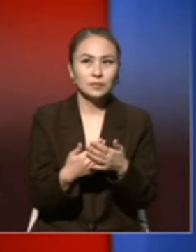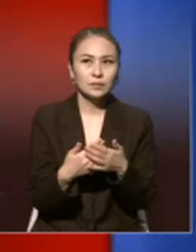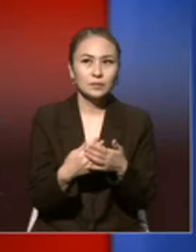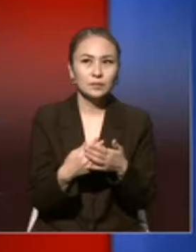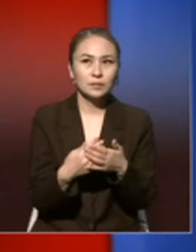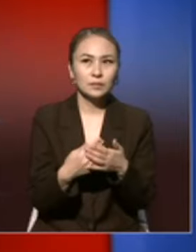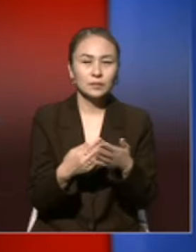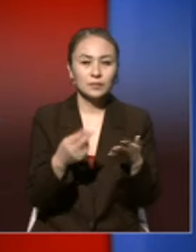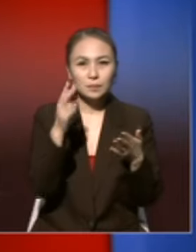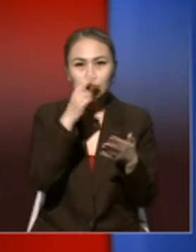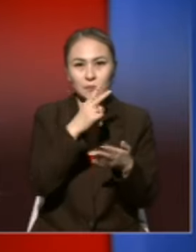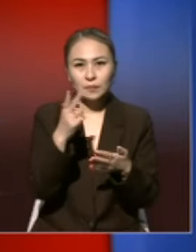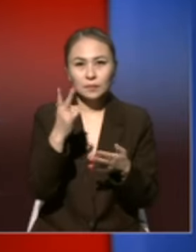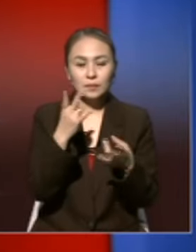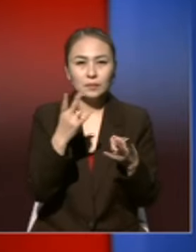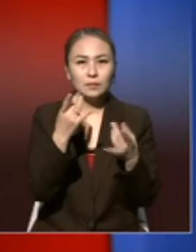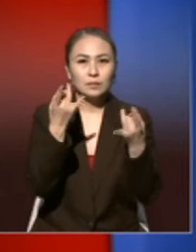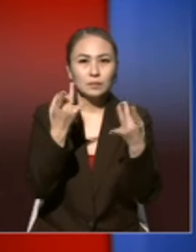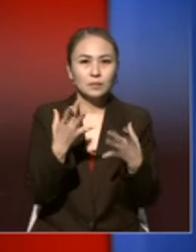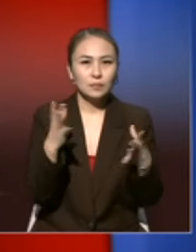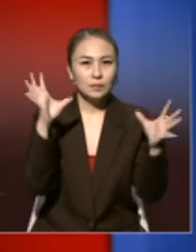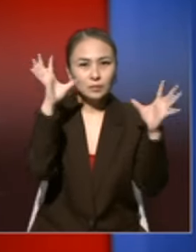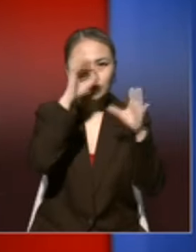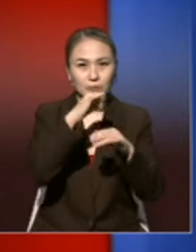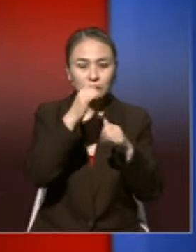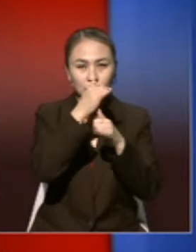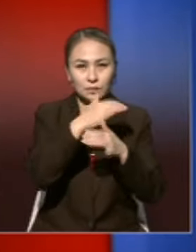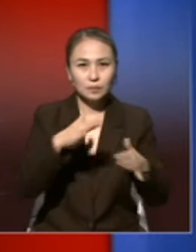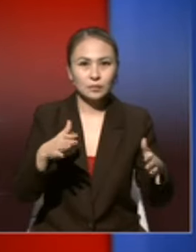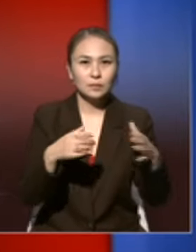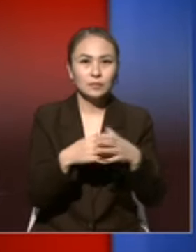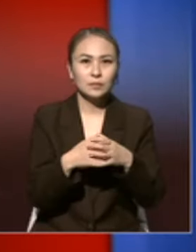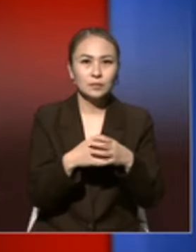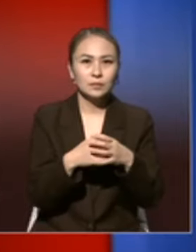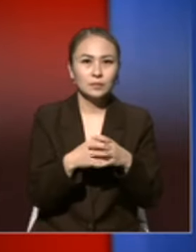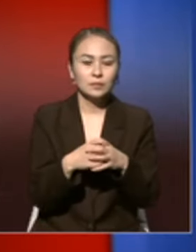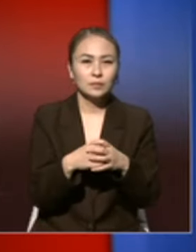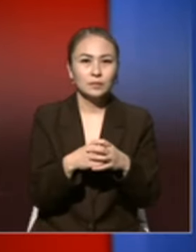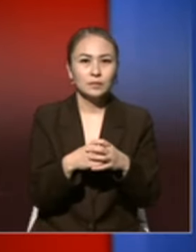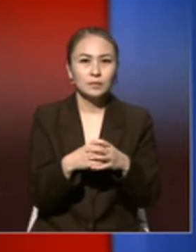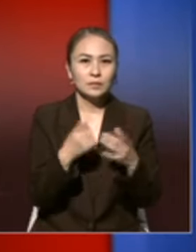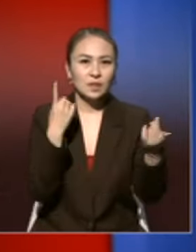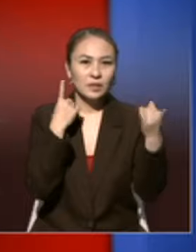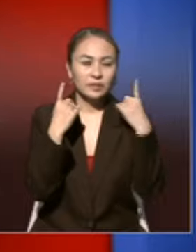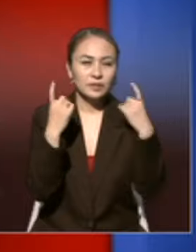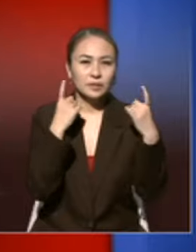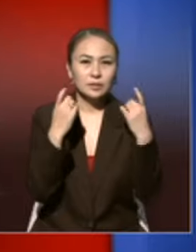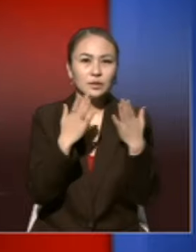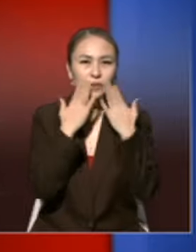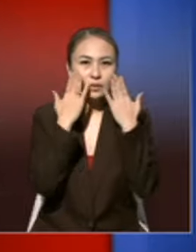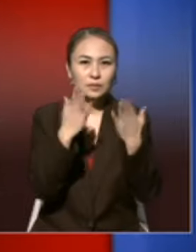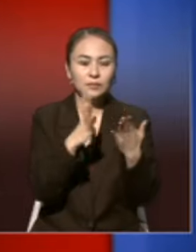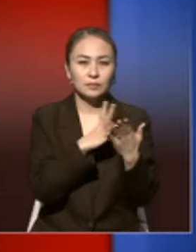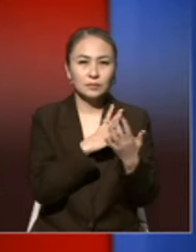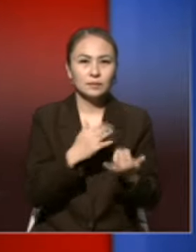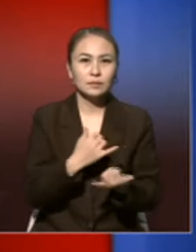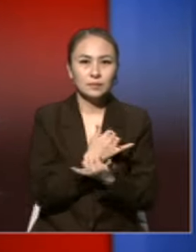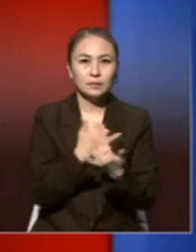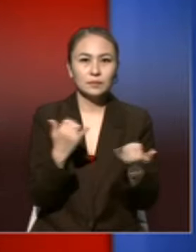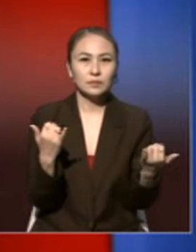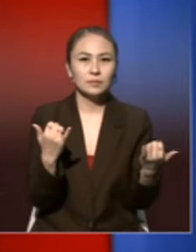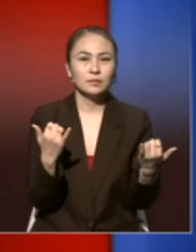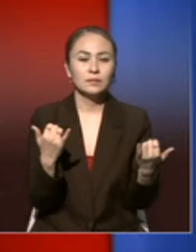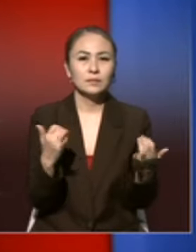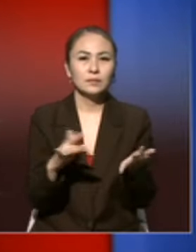бұны зерттеу керек. Бұл енді мысалға ана жолда осындай бір ақпарат беріп еді